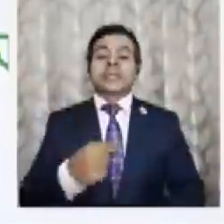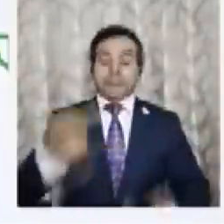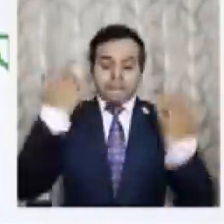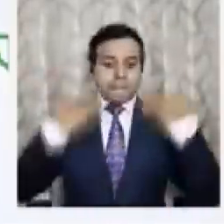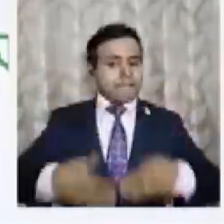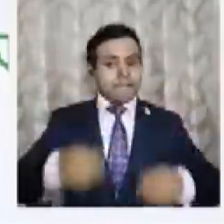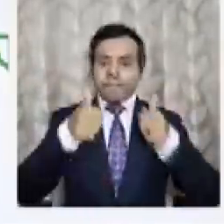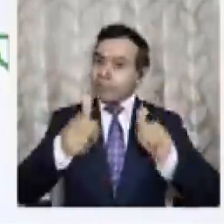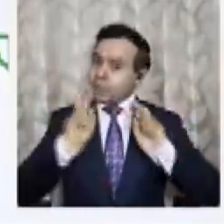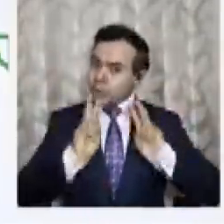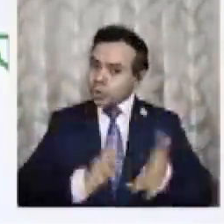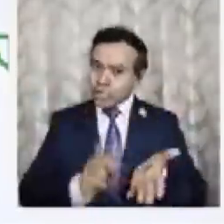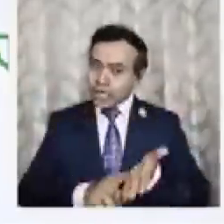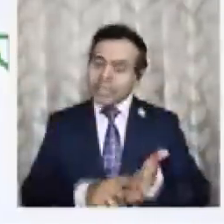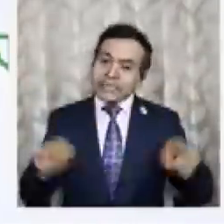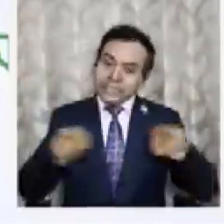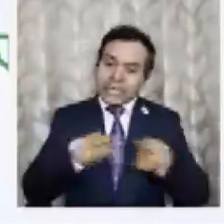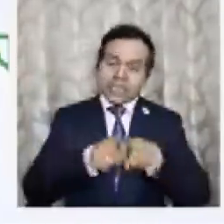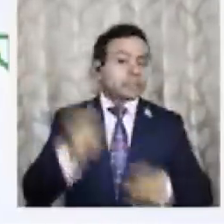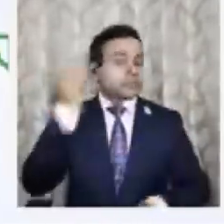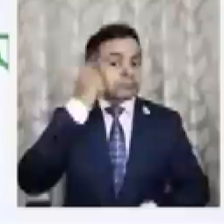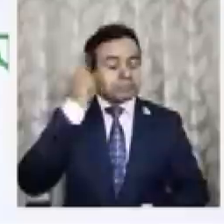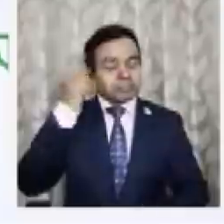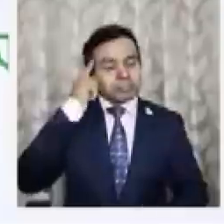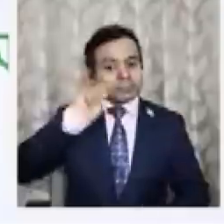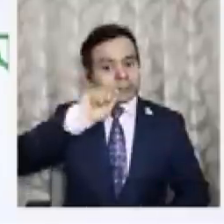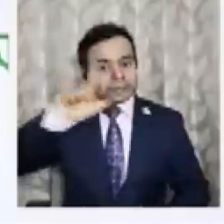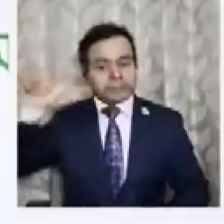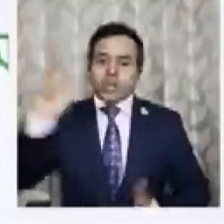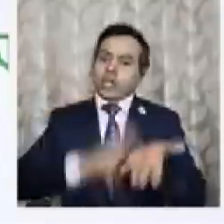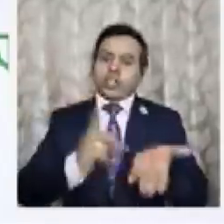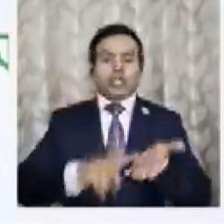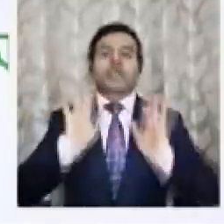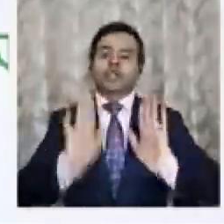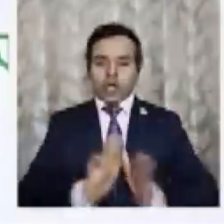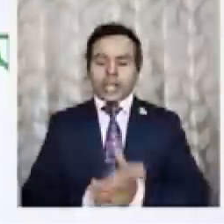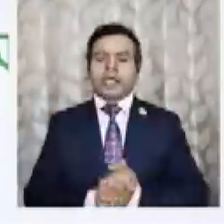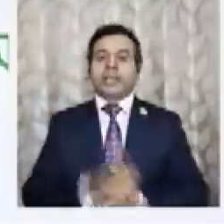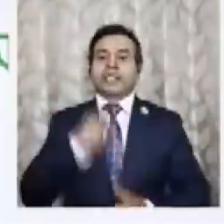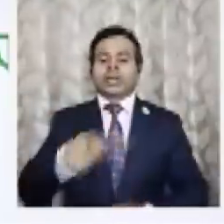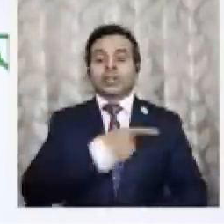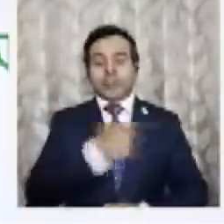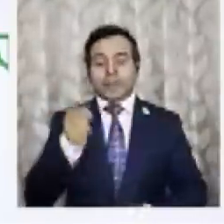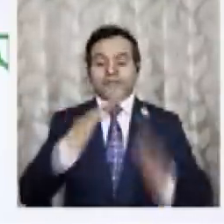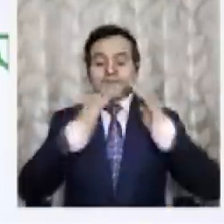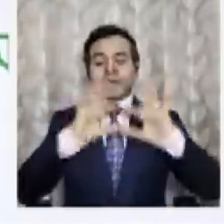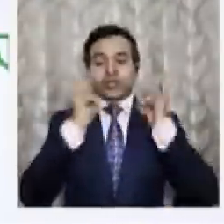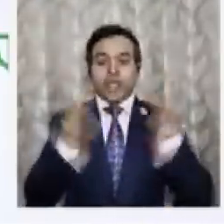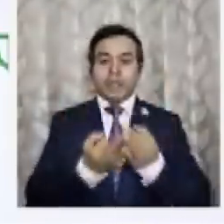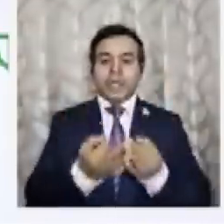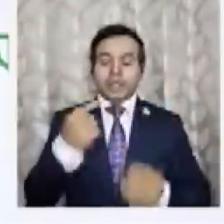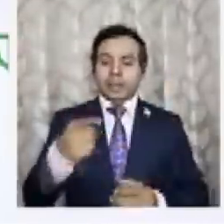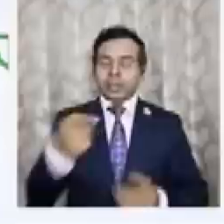প্রতি যত্ন নেবেন, কারণ শারীরিক সুস্থতা সুস্থতার জন্য শারীরিক এবং মানসিক সুস্থতা দুইটি